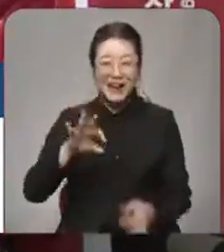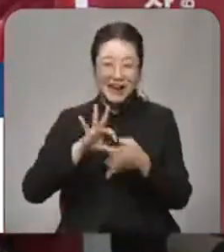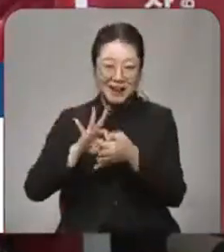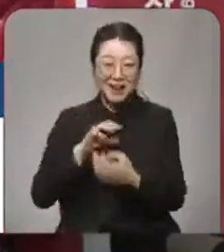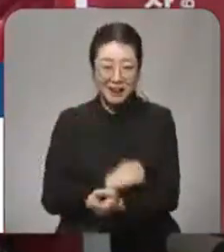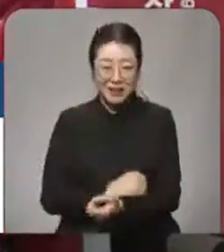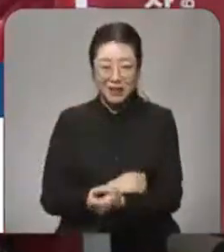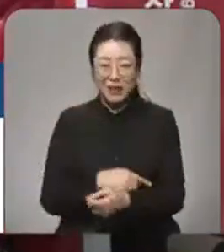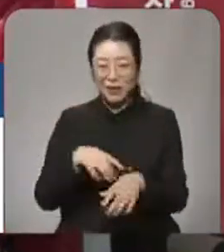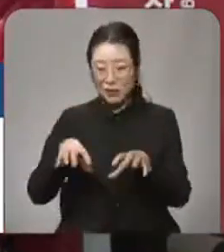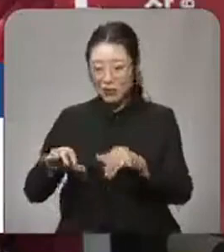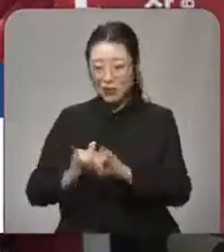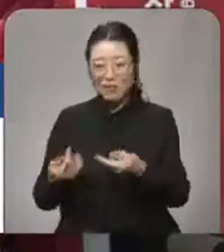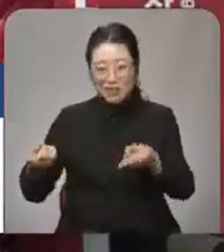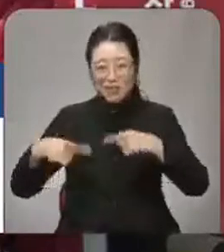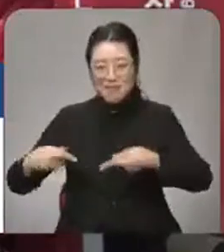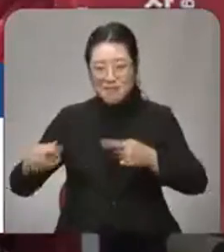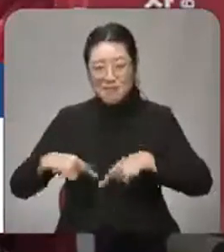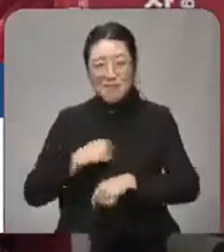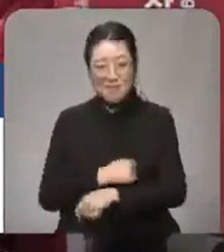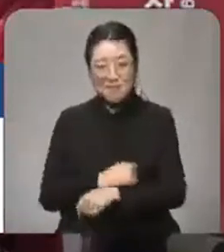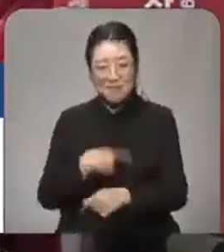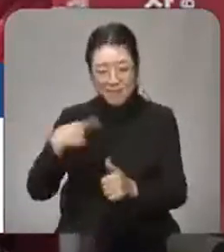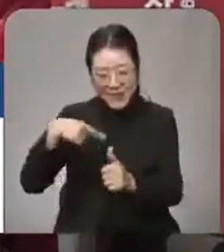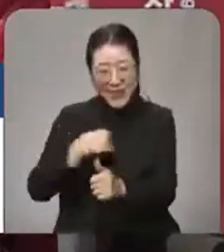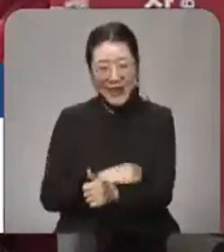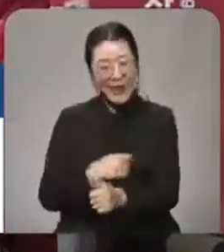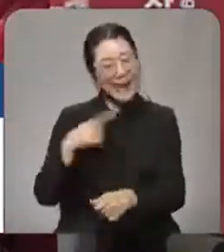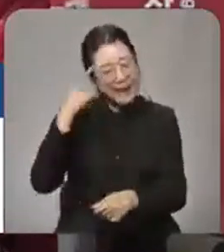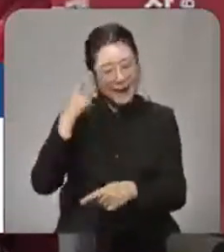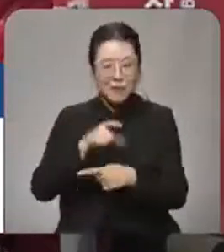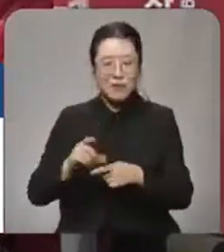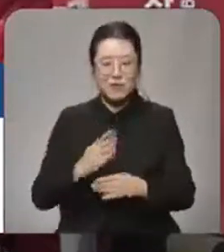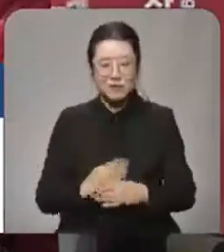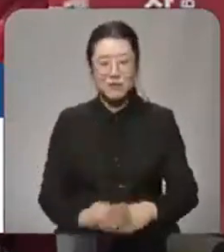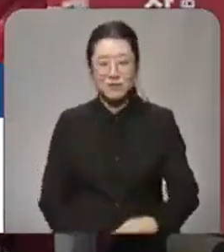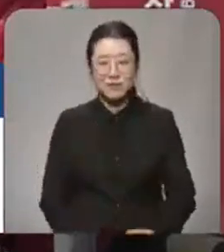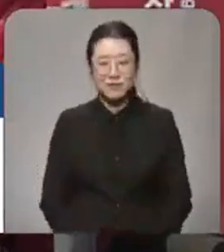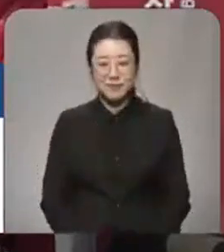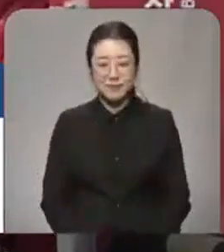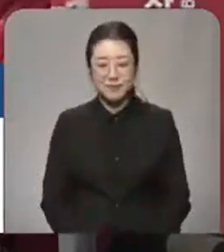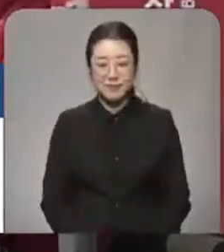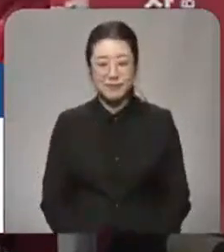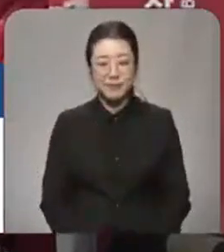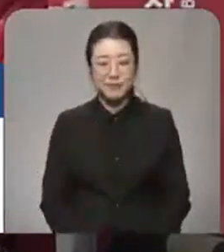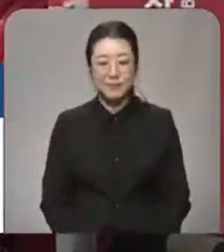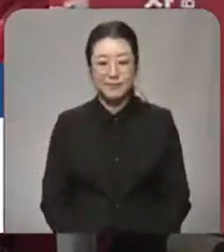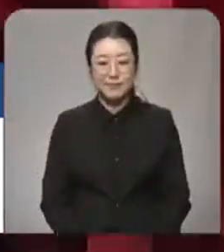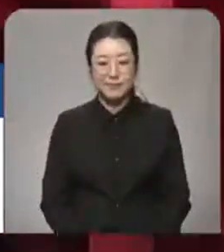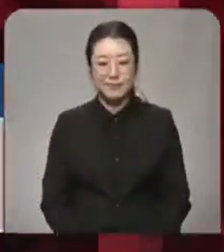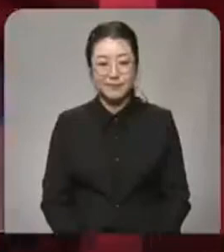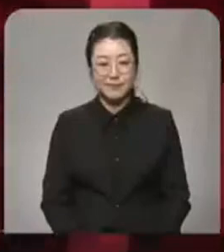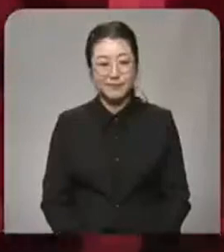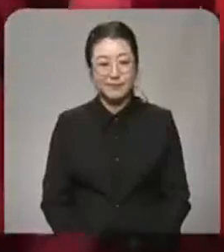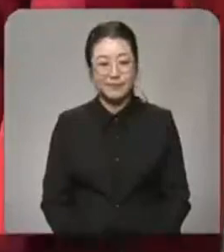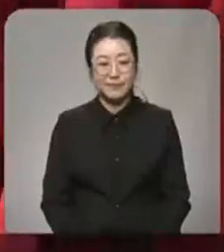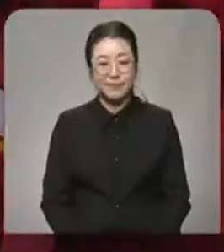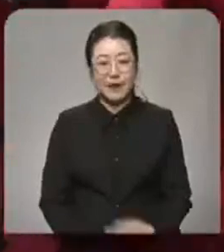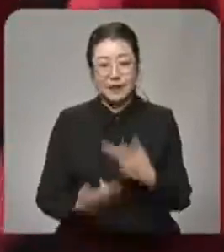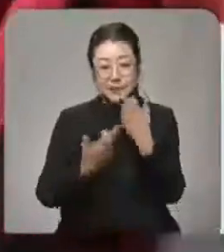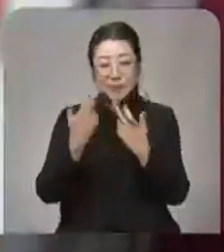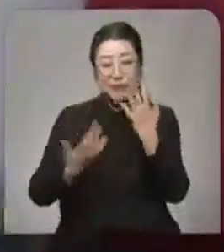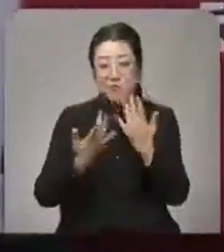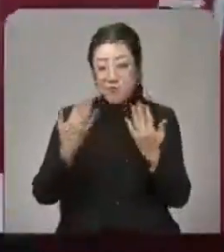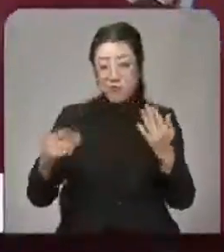또 주민분들을 좀 더 많이 교육받을 수 있게끔 하는 방안으로 네, 그 대책을 마련하고 있고요. 산불 등